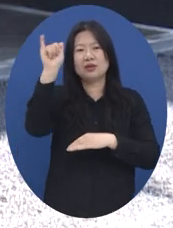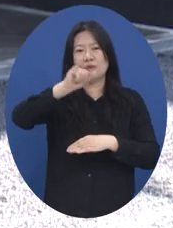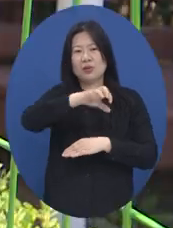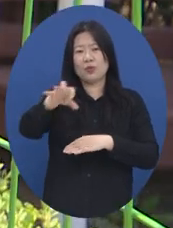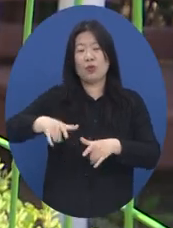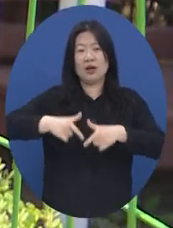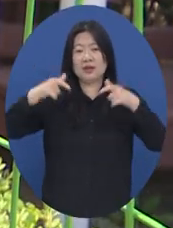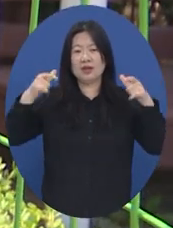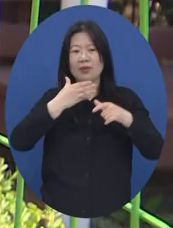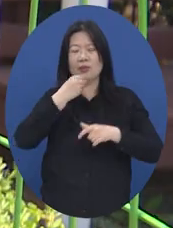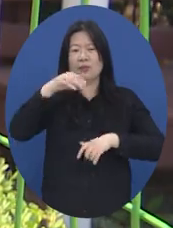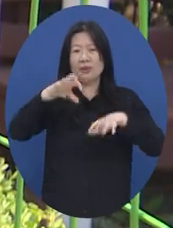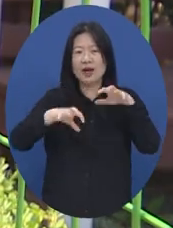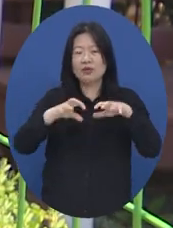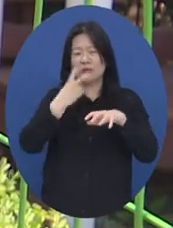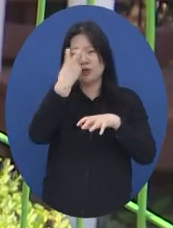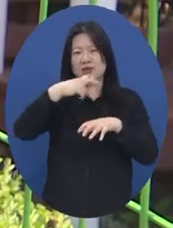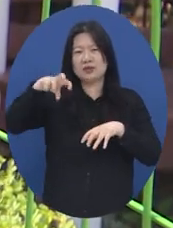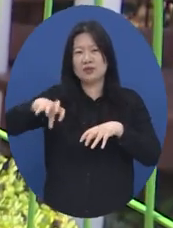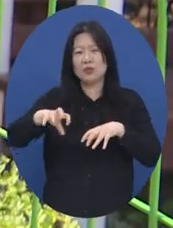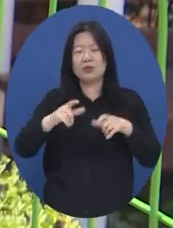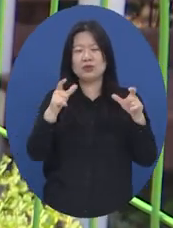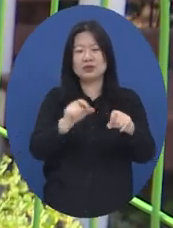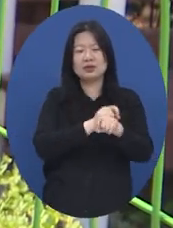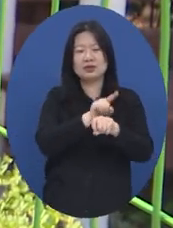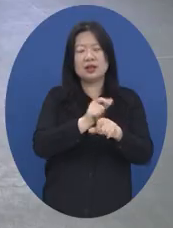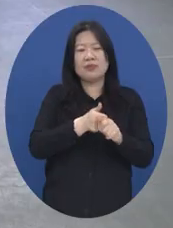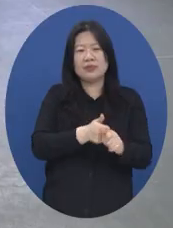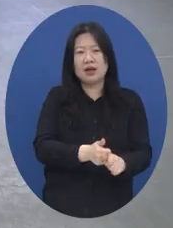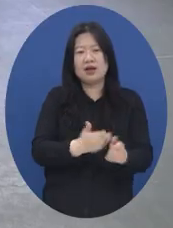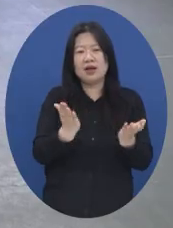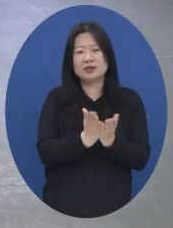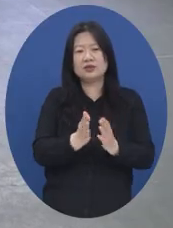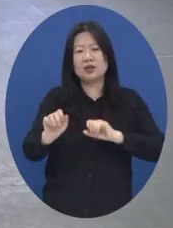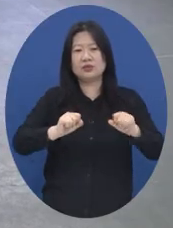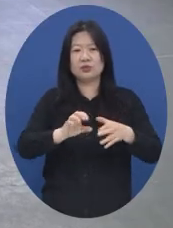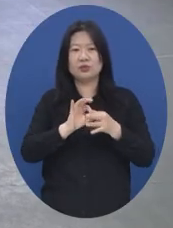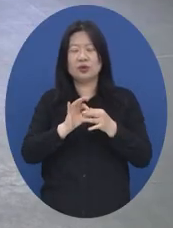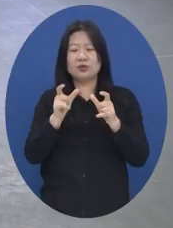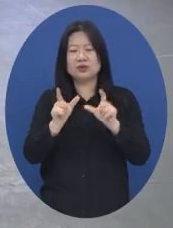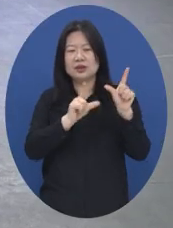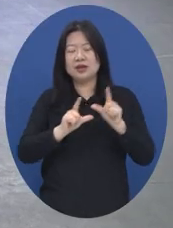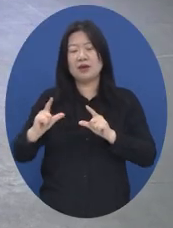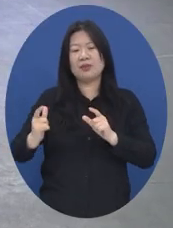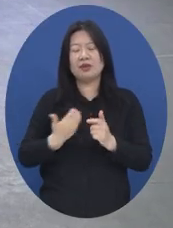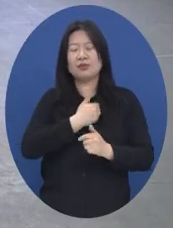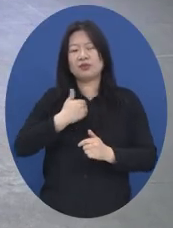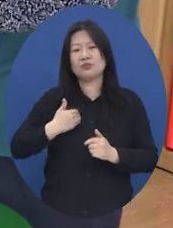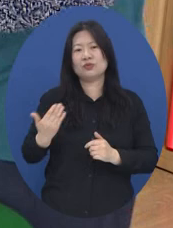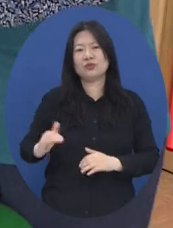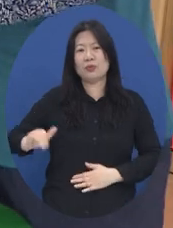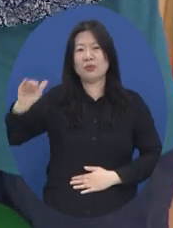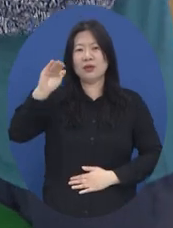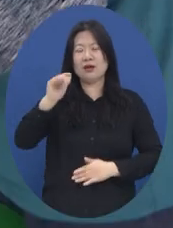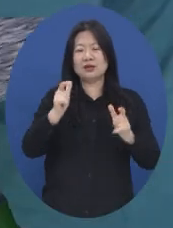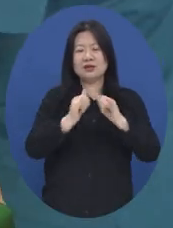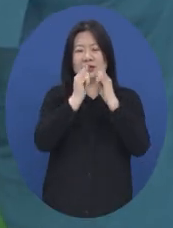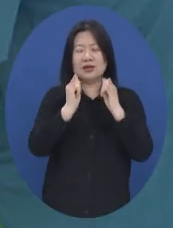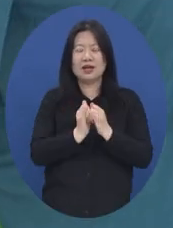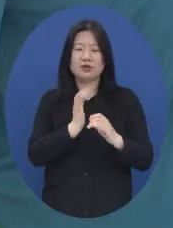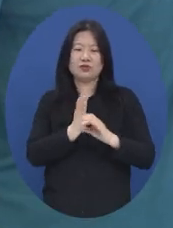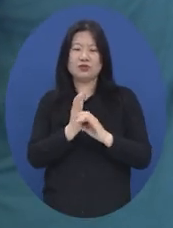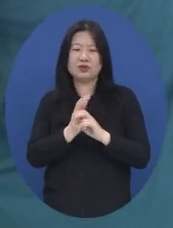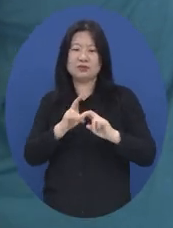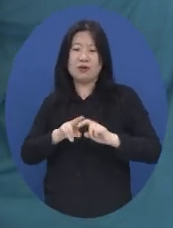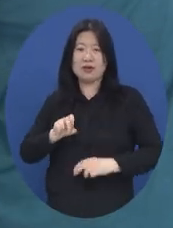곳곳으로 확대돼 행복마을관리소. 지역 특색에 맞는 맞춤형 활동을 통해 주민 삶의 질을 높이고 지역사회